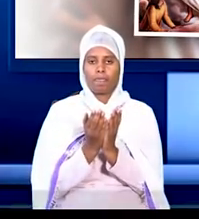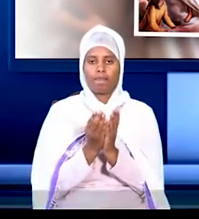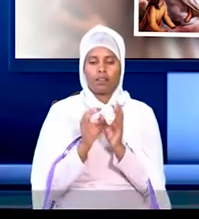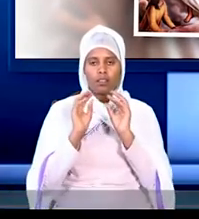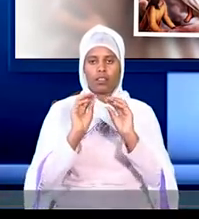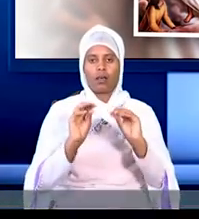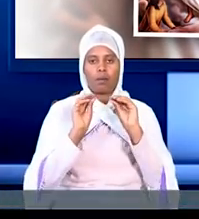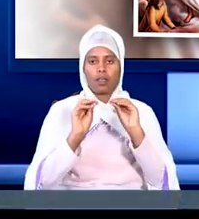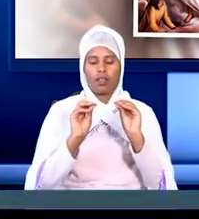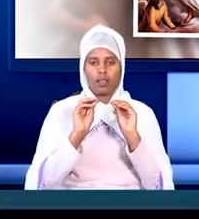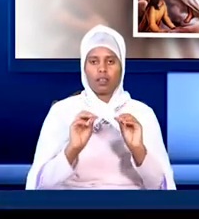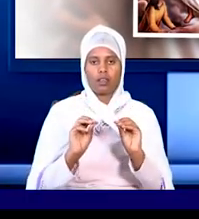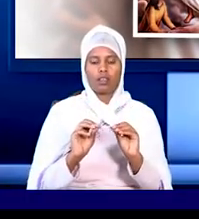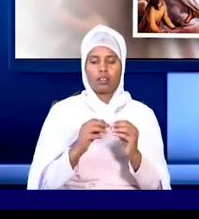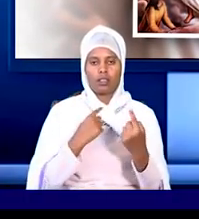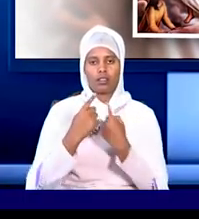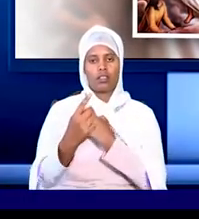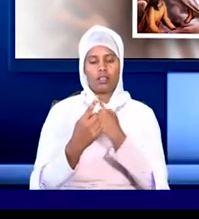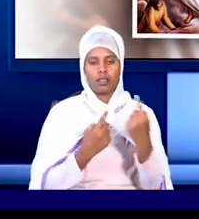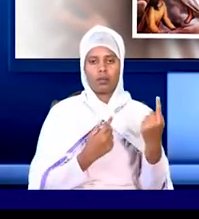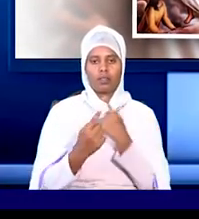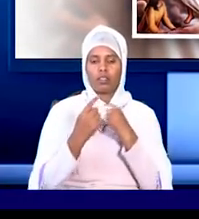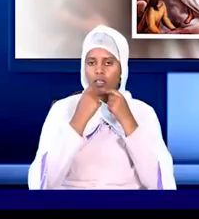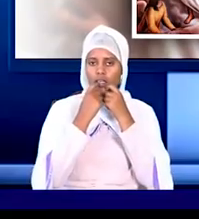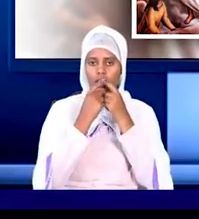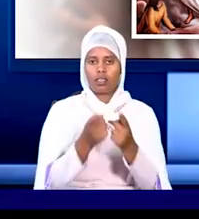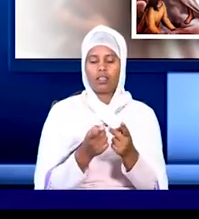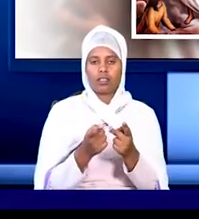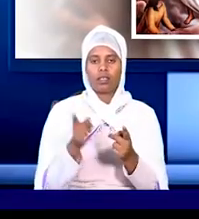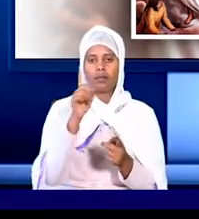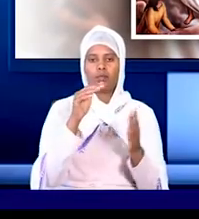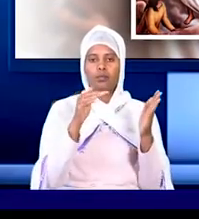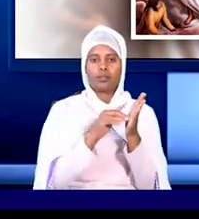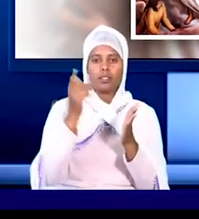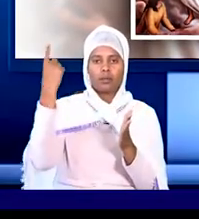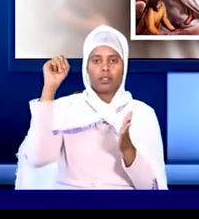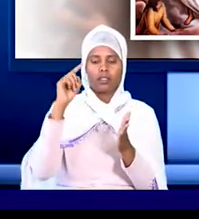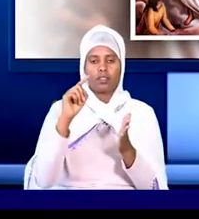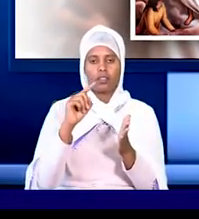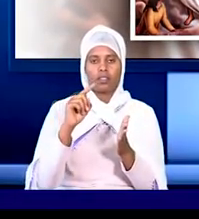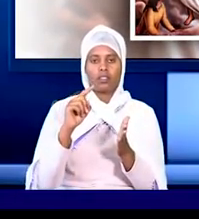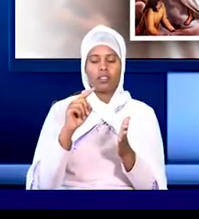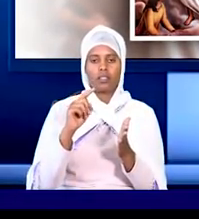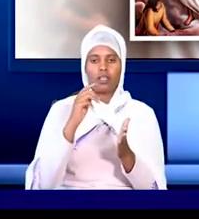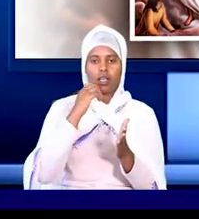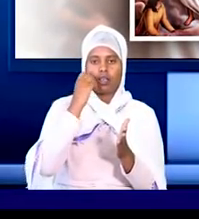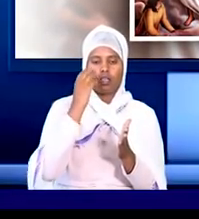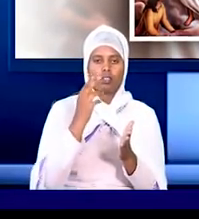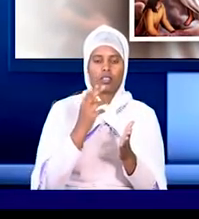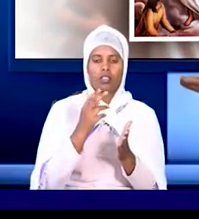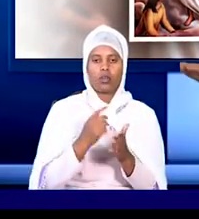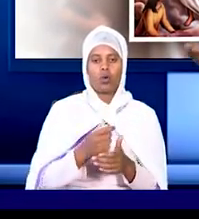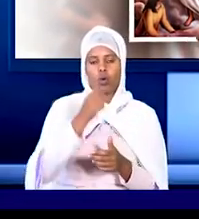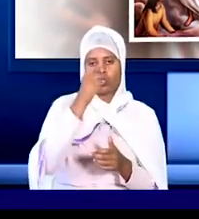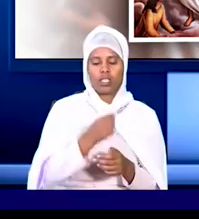تمرتي إنا مهارة إنا سبخة إنا نقرة نابي بسح